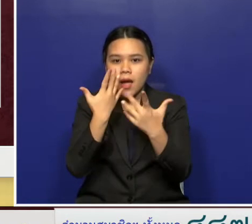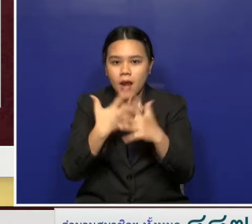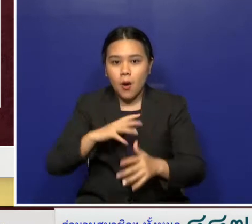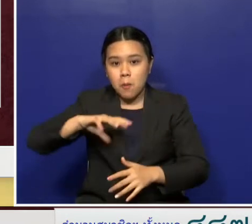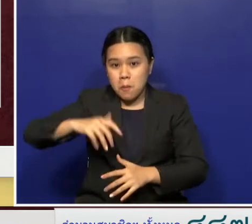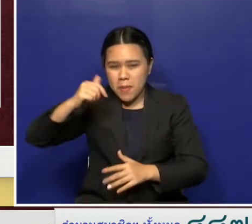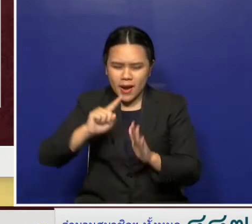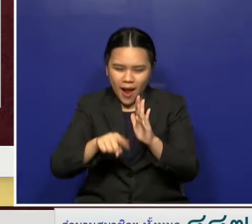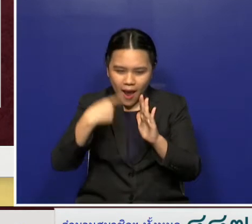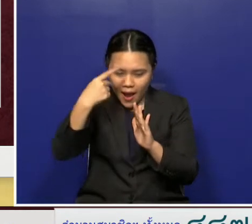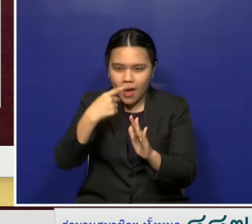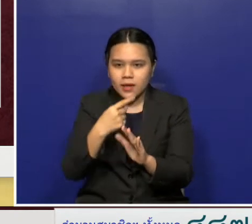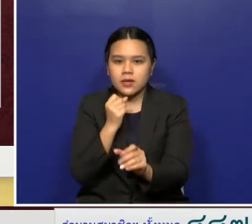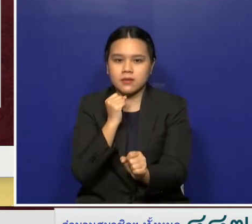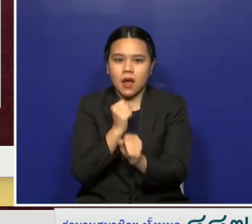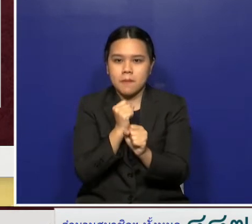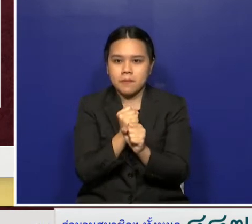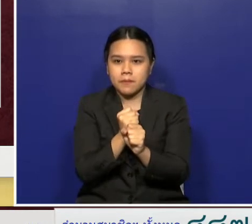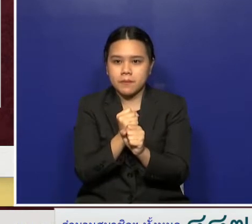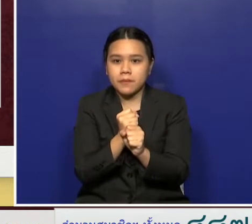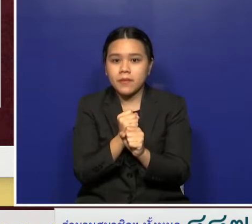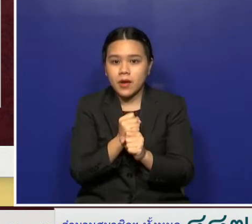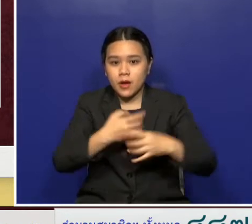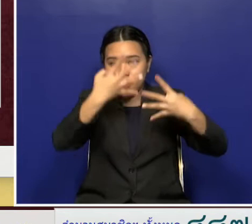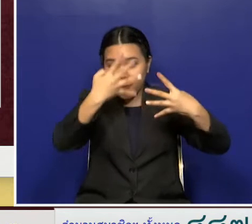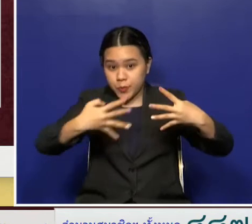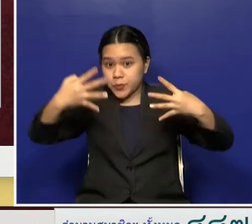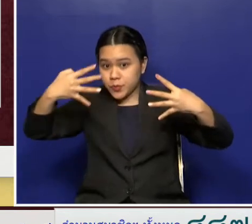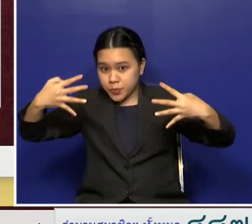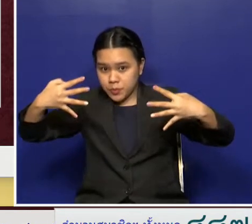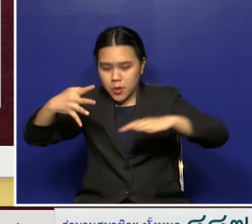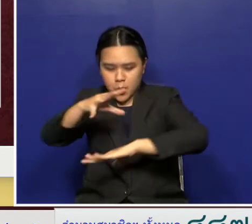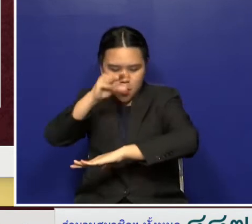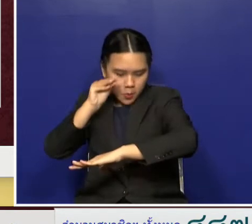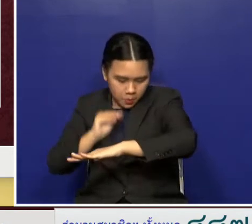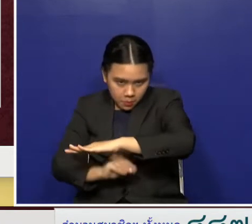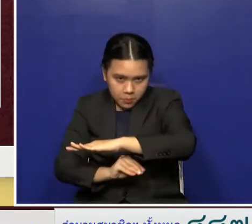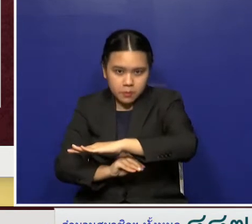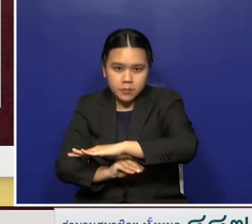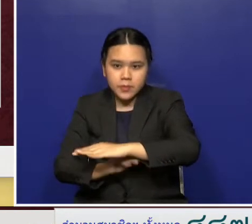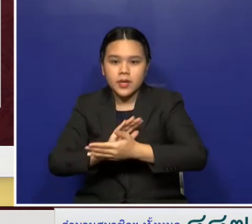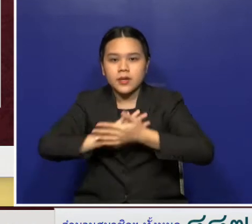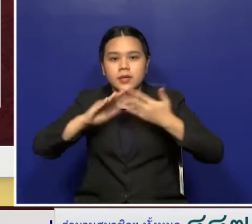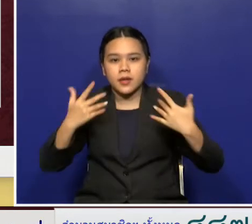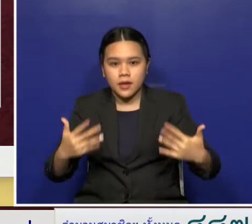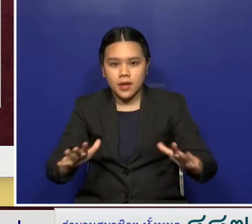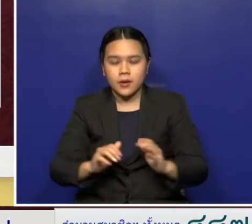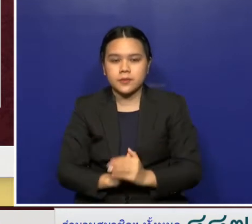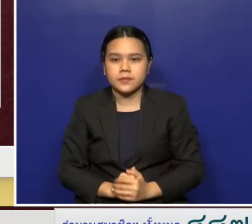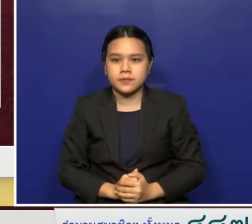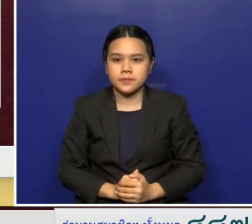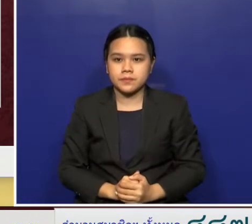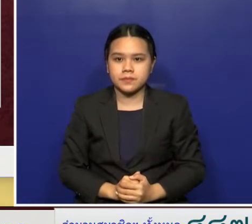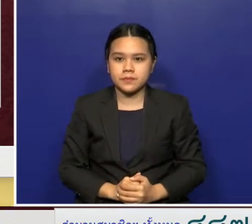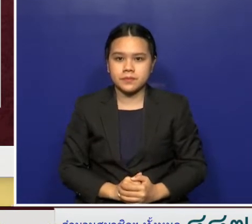ในเมืองที่เอาสายไฟลงใต้ดินถ้ปทานทกรxtureครับถ้ทเห็น